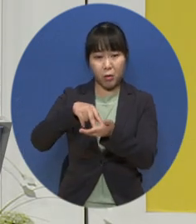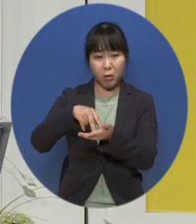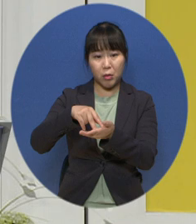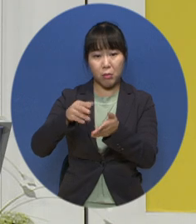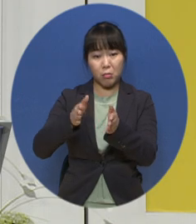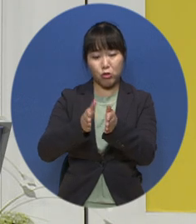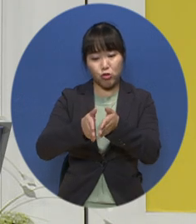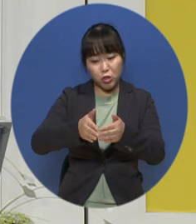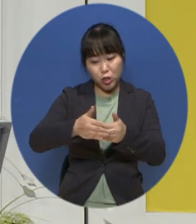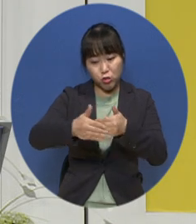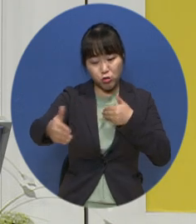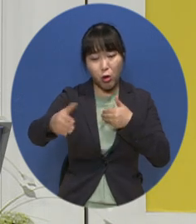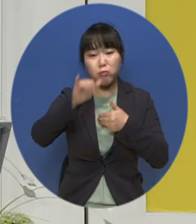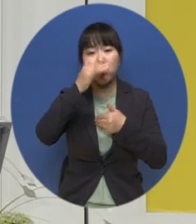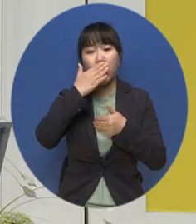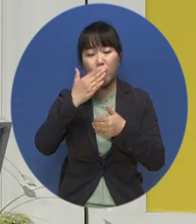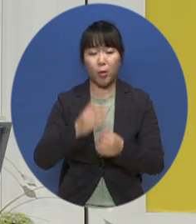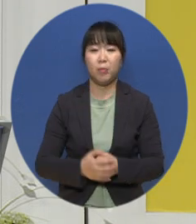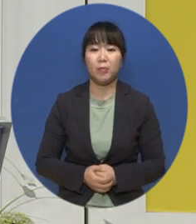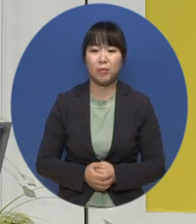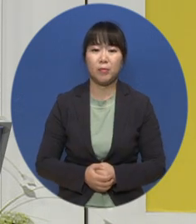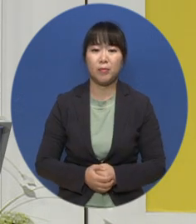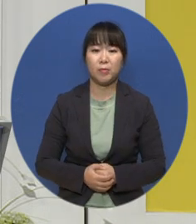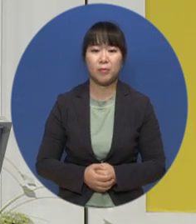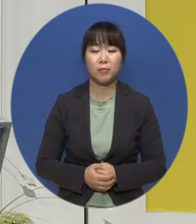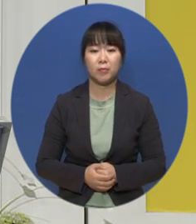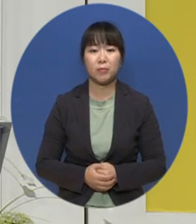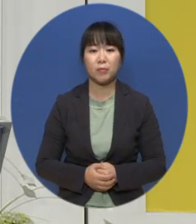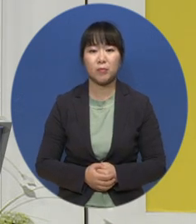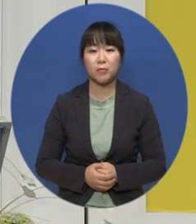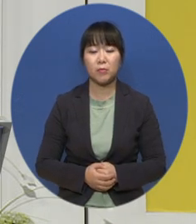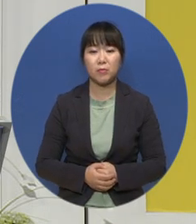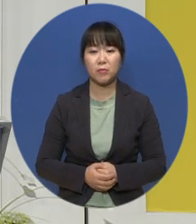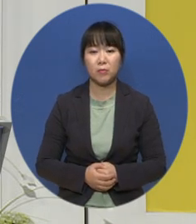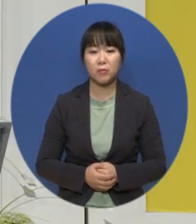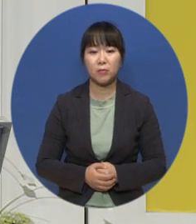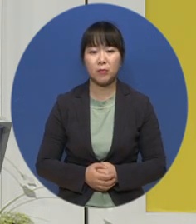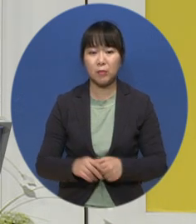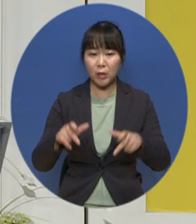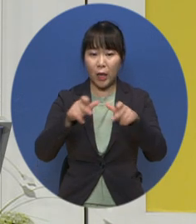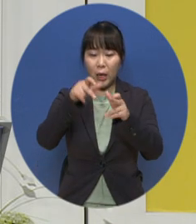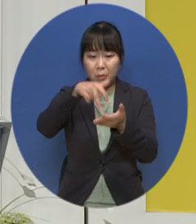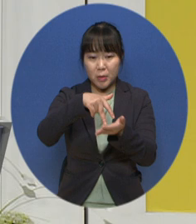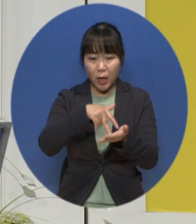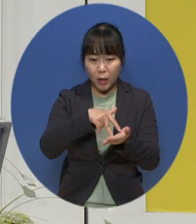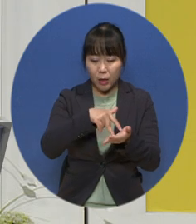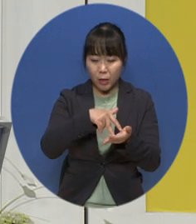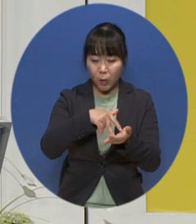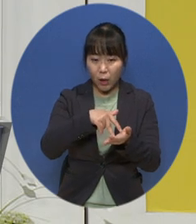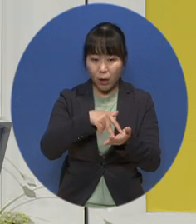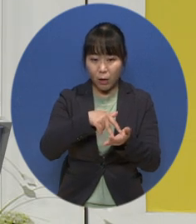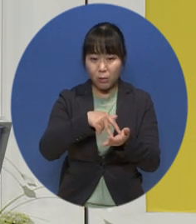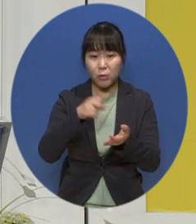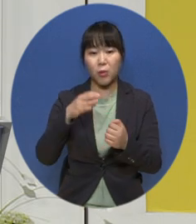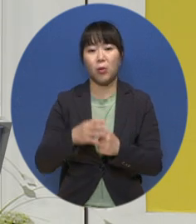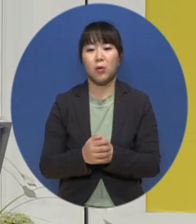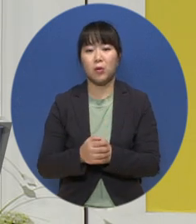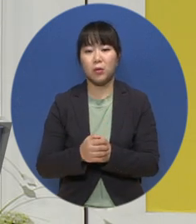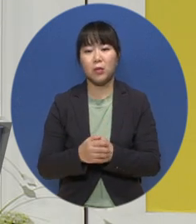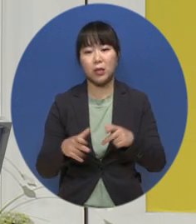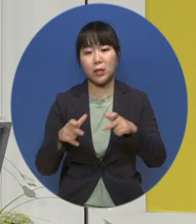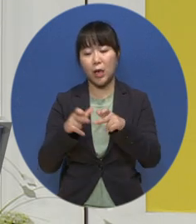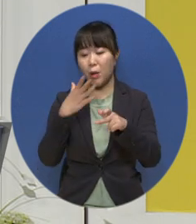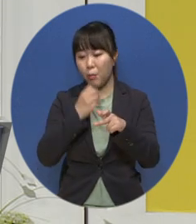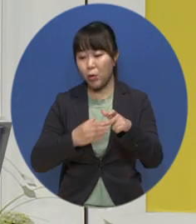길쭉한 건너 못 된다고 그랬었는데 근데 장애인 당사자 리본은 눈 하고 그 다음에 이제 장애인